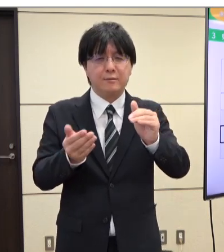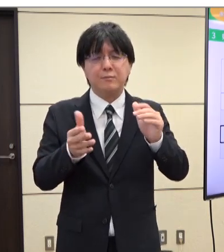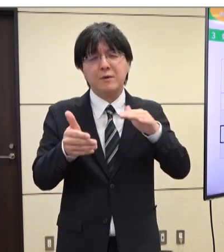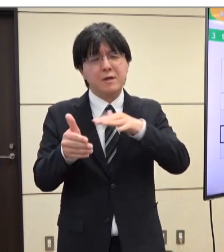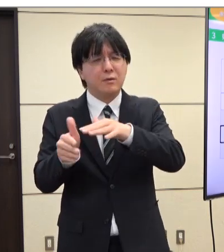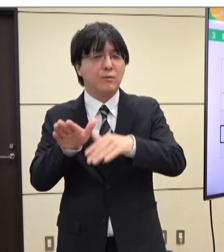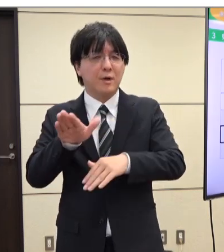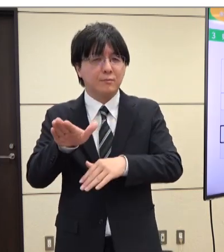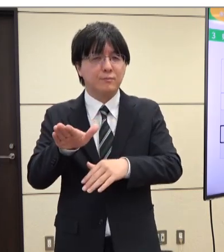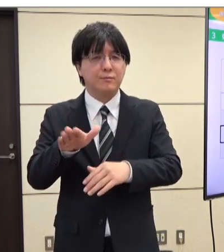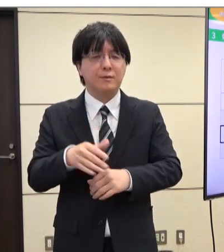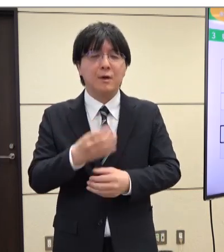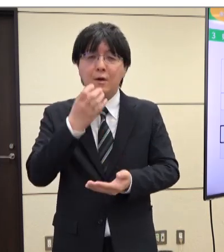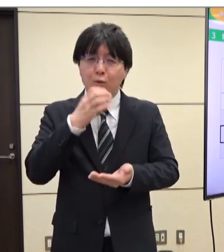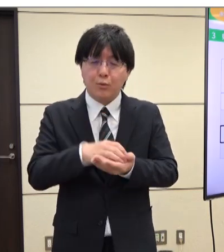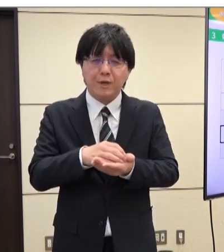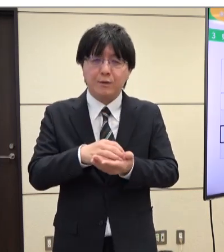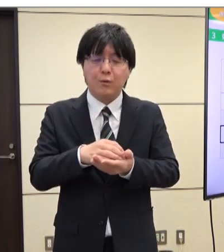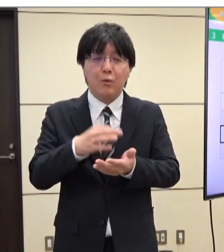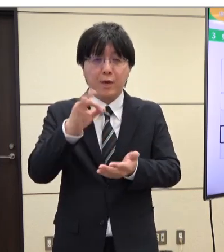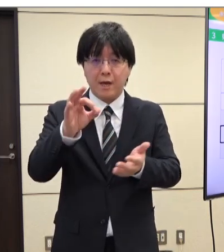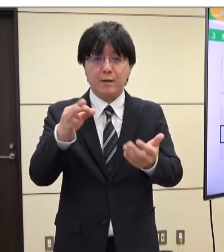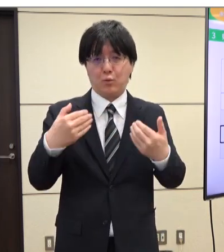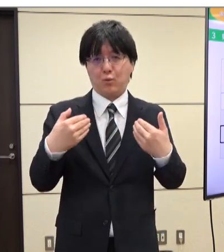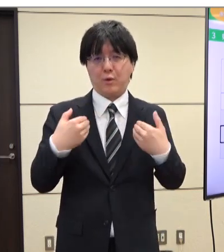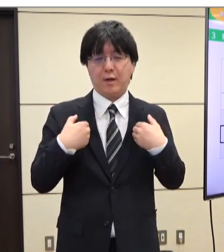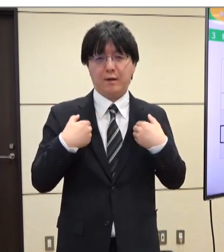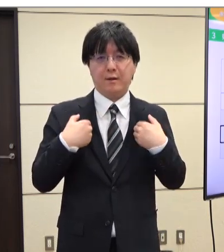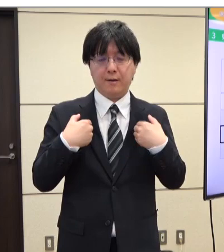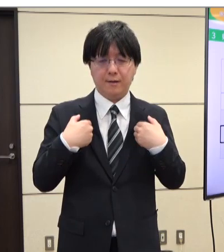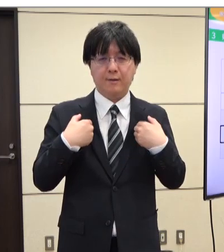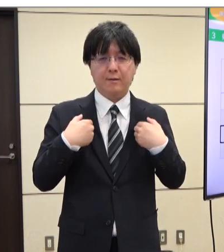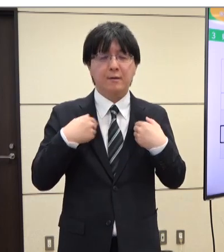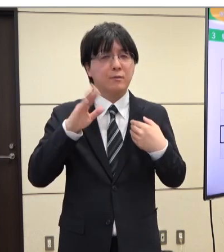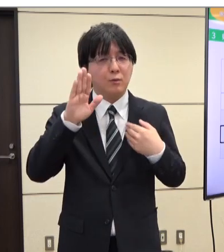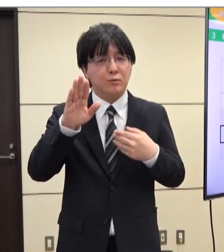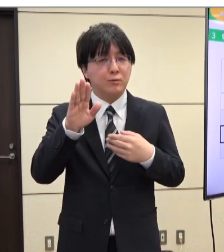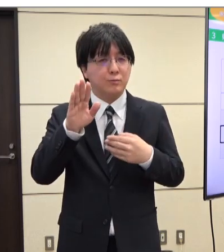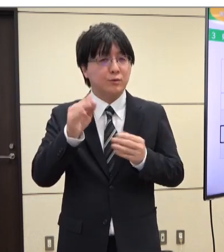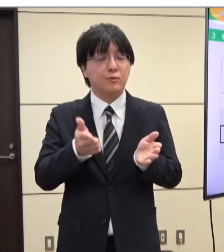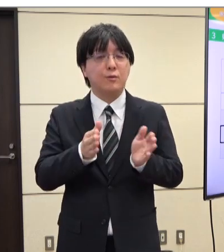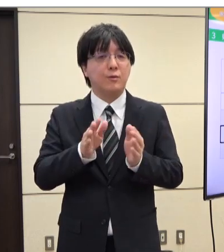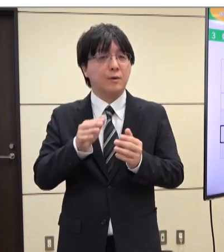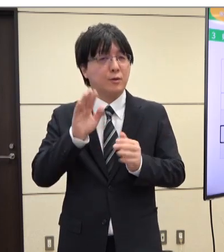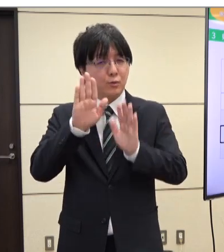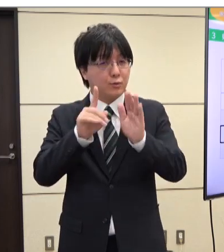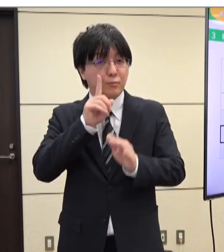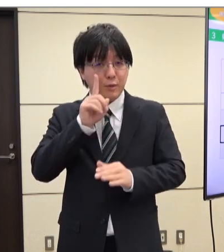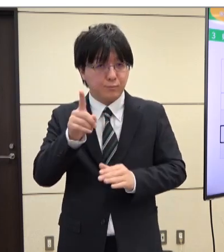面見送るということにいたしましたけれども、引き続きゴミの減量に向けて